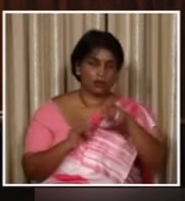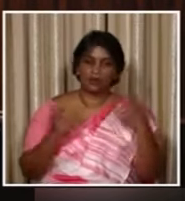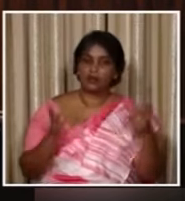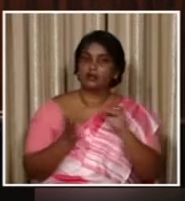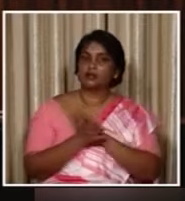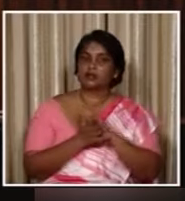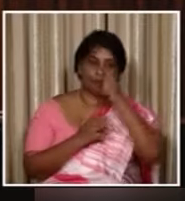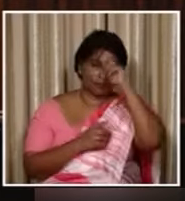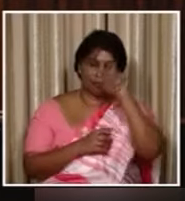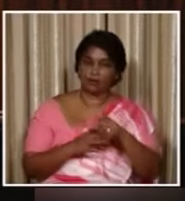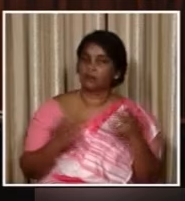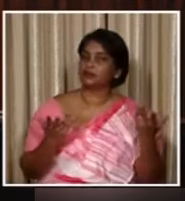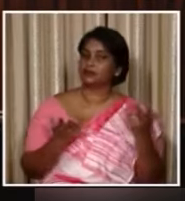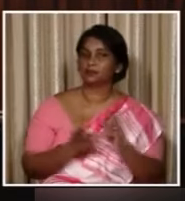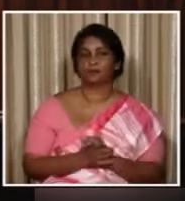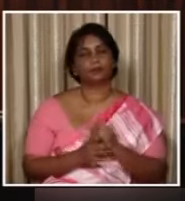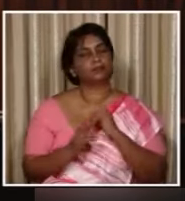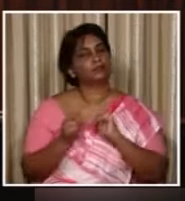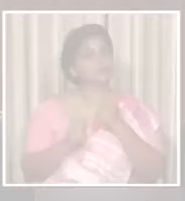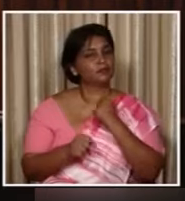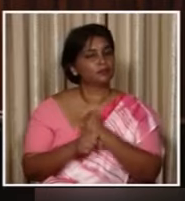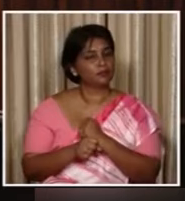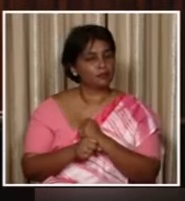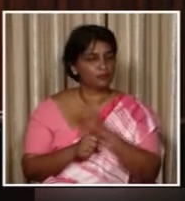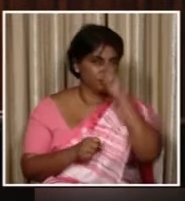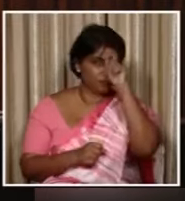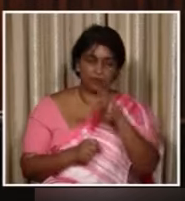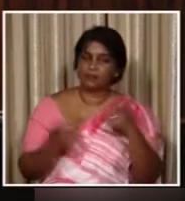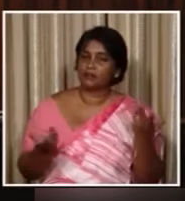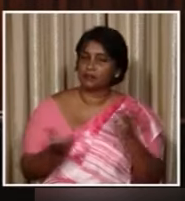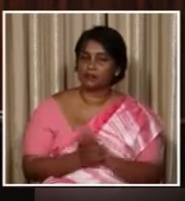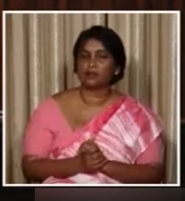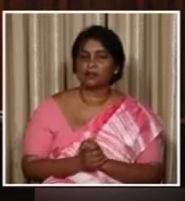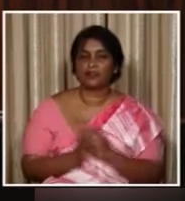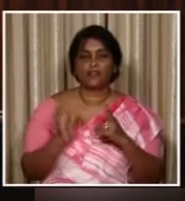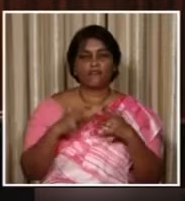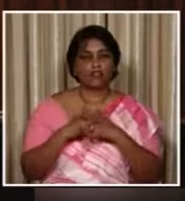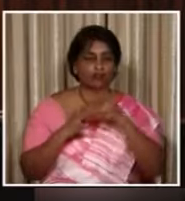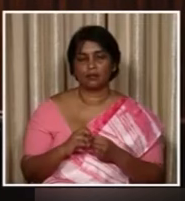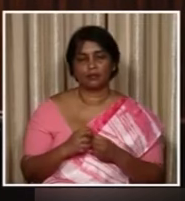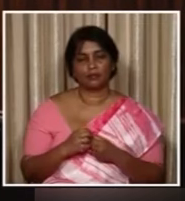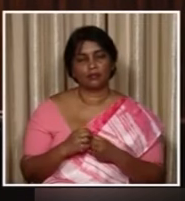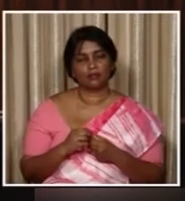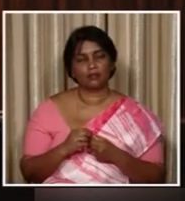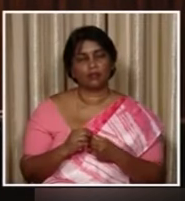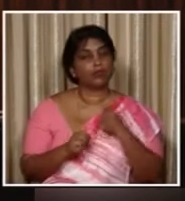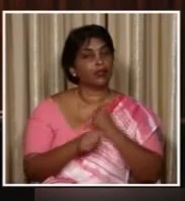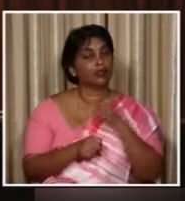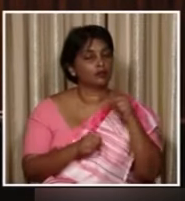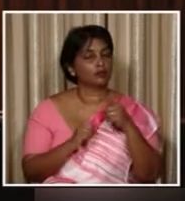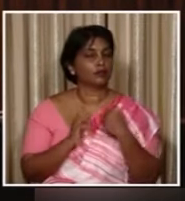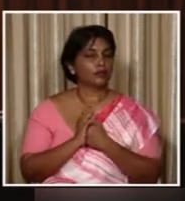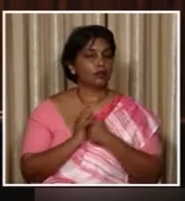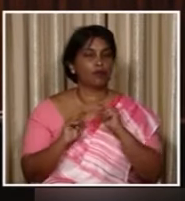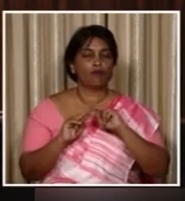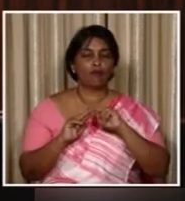චාල්ස් නිර්මලනාදන් මැතිතුමා නැත සෙල්ලරාසා කජේන්ද්‍රන් මැතිතුමා නැත වීරසමුණු වීරසිංහ මැතිතුමා නැත හඬුවපෙත්තේ ගරු